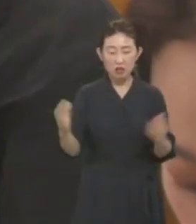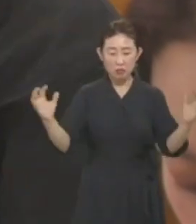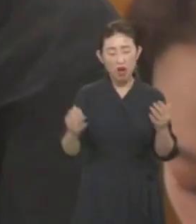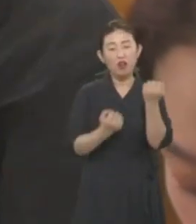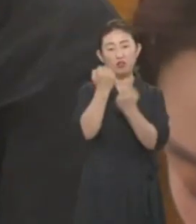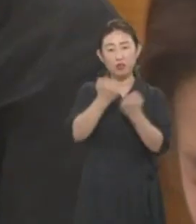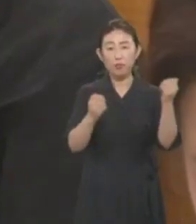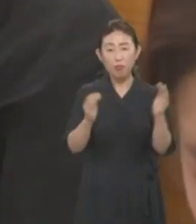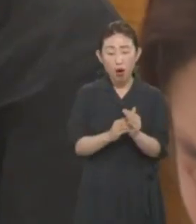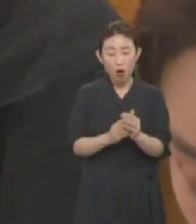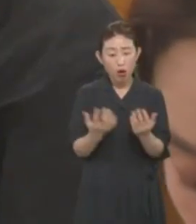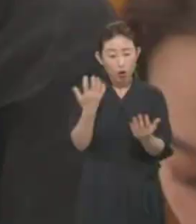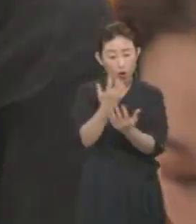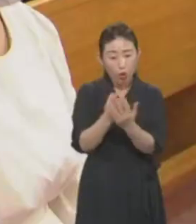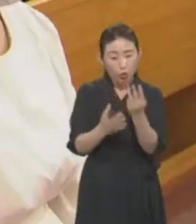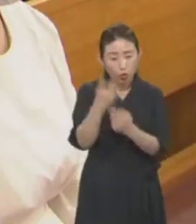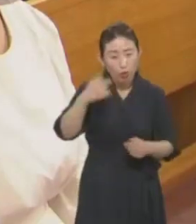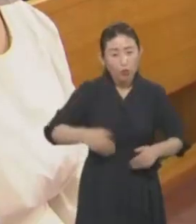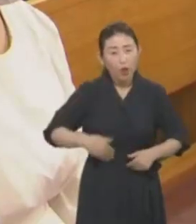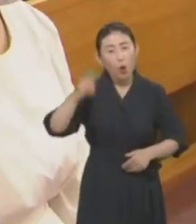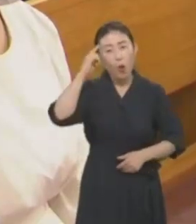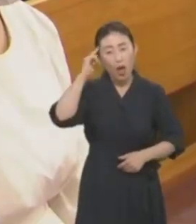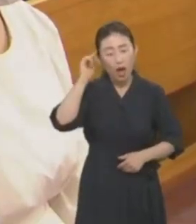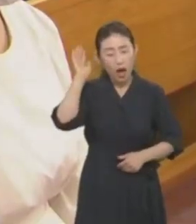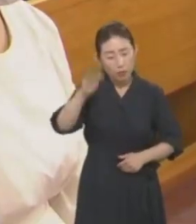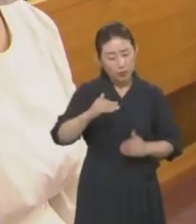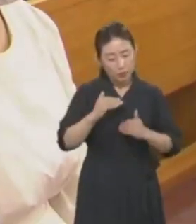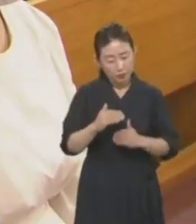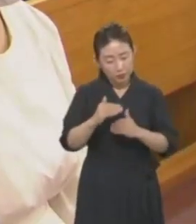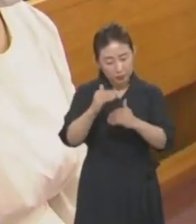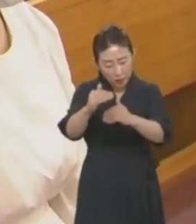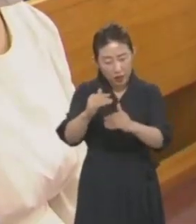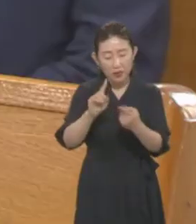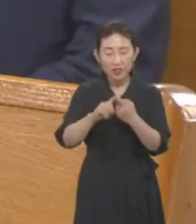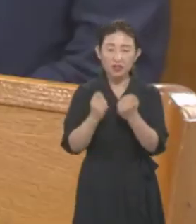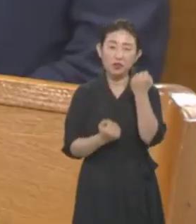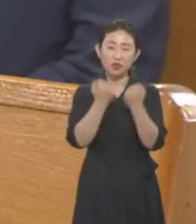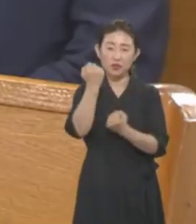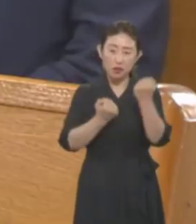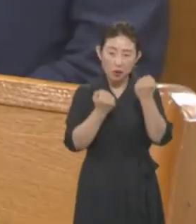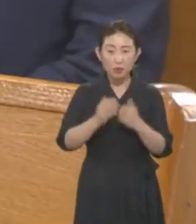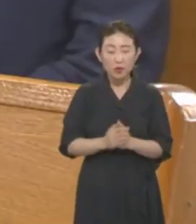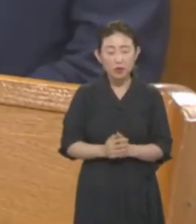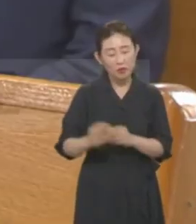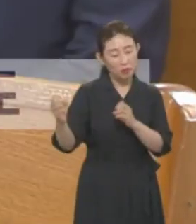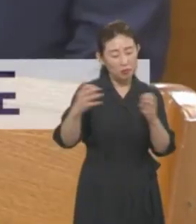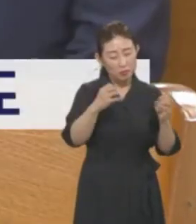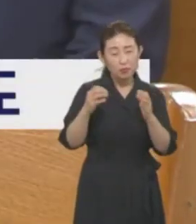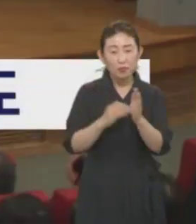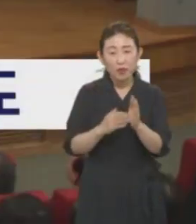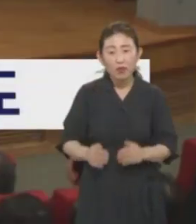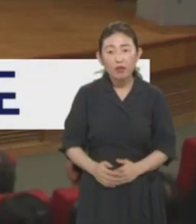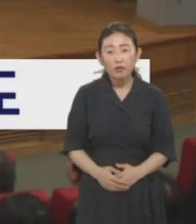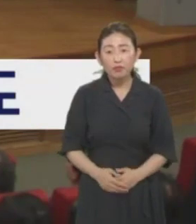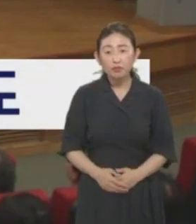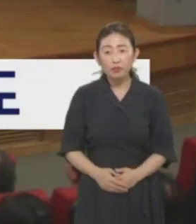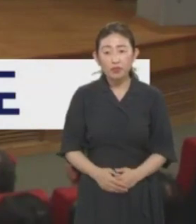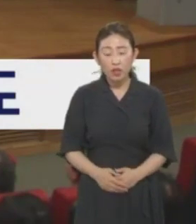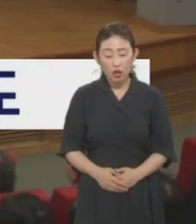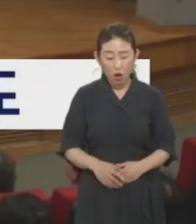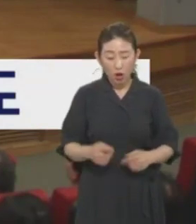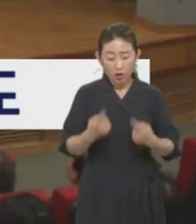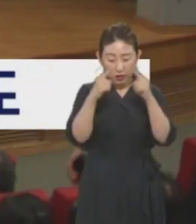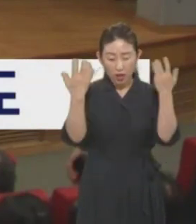열어 통합의 필요성을 알리고 앞으로의 절차와 세부 계획을 설명한 뒤 의견을 수렴했습니다. 두 대학